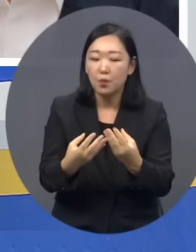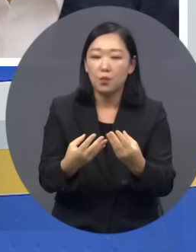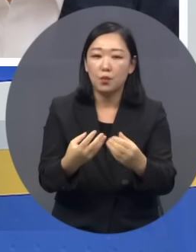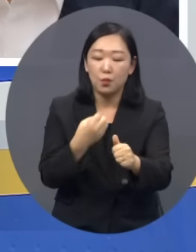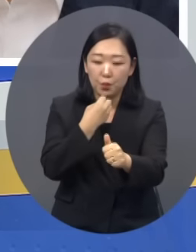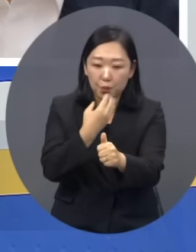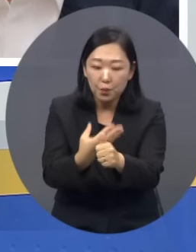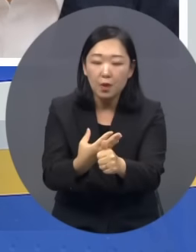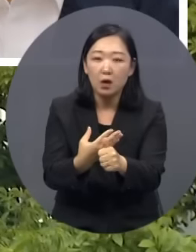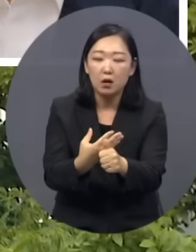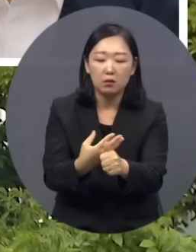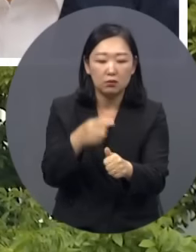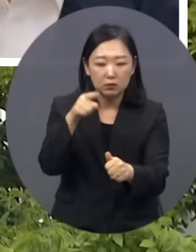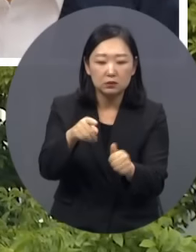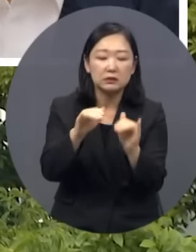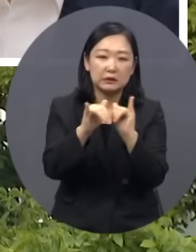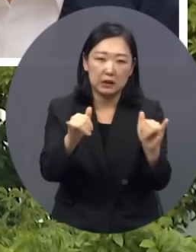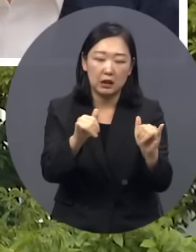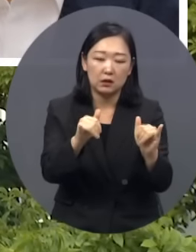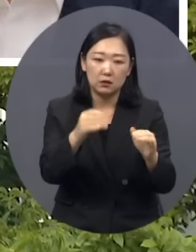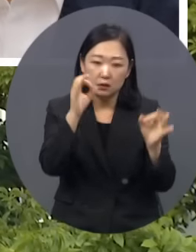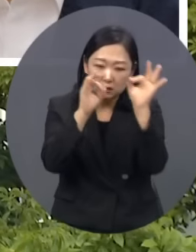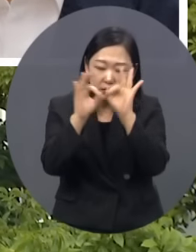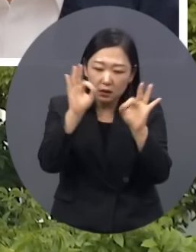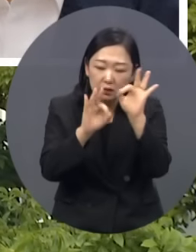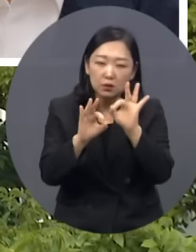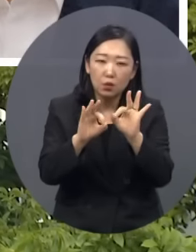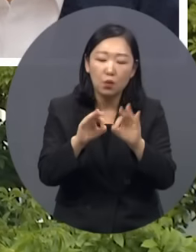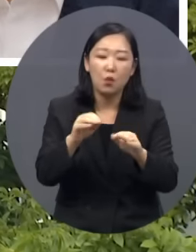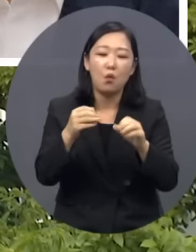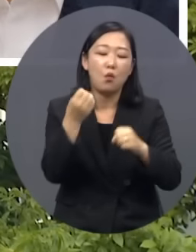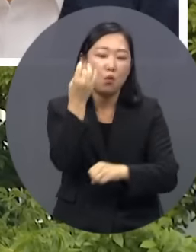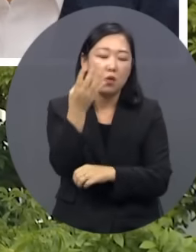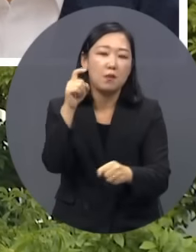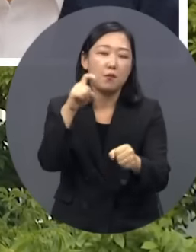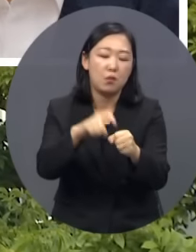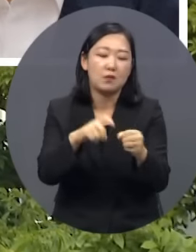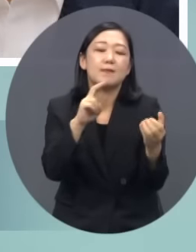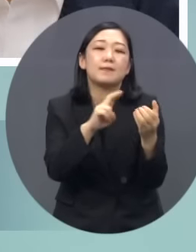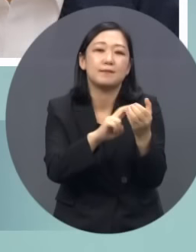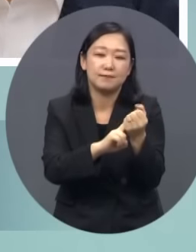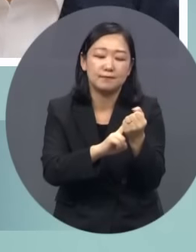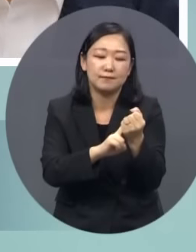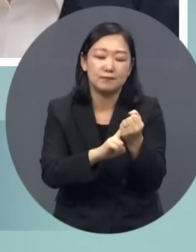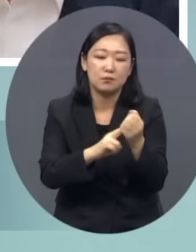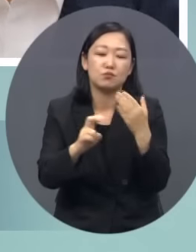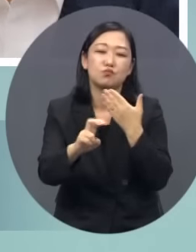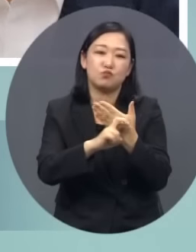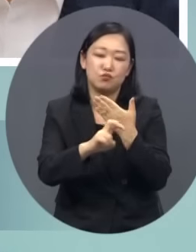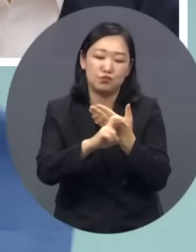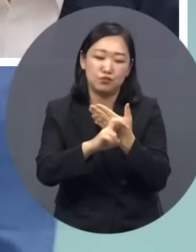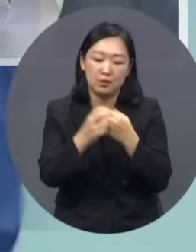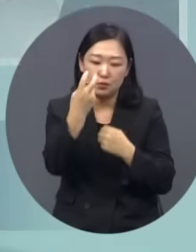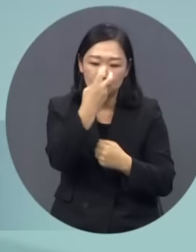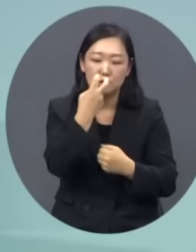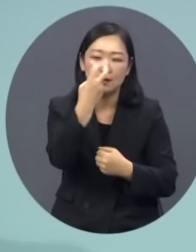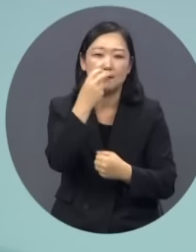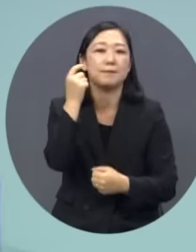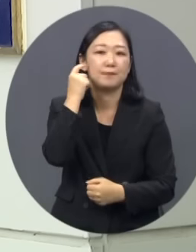공익제보자를 오히려 수사한다는 것은 사건의 본질을 호도하려는 사건의 본질을 감추려는 분하고 위법한 수 로